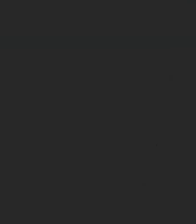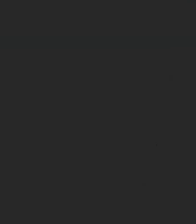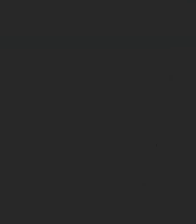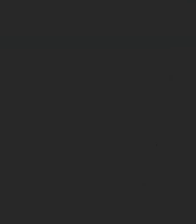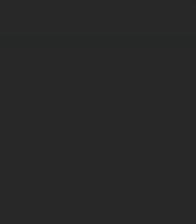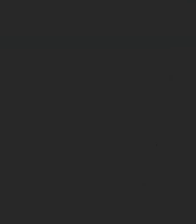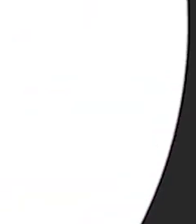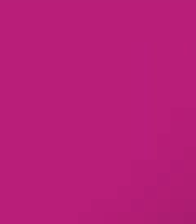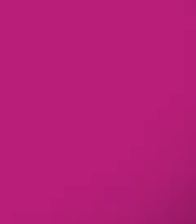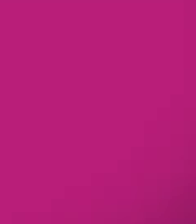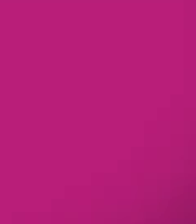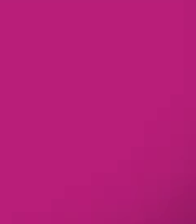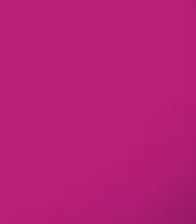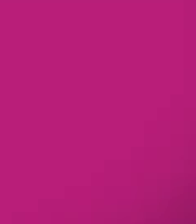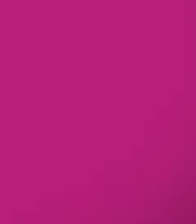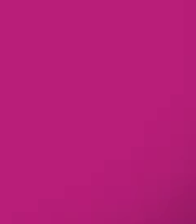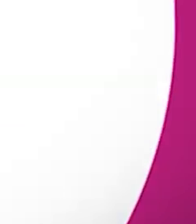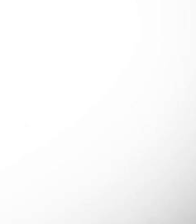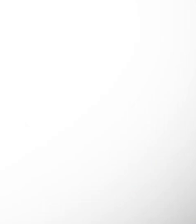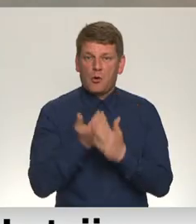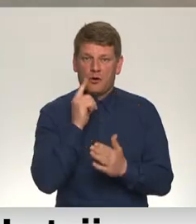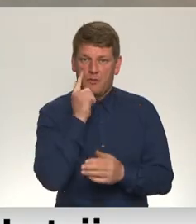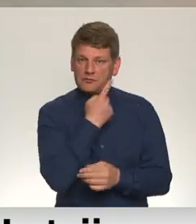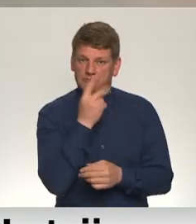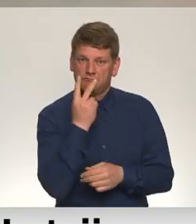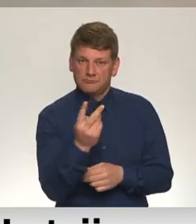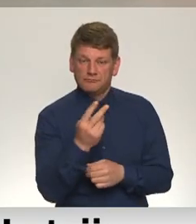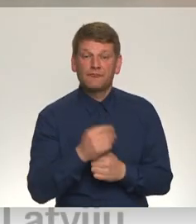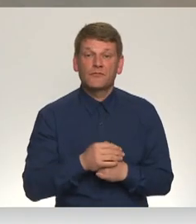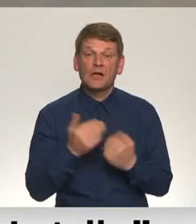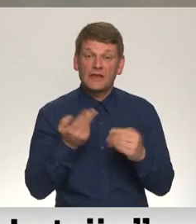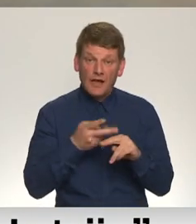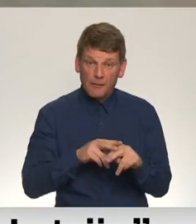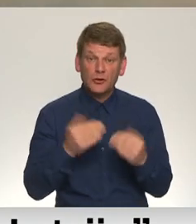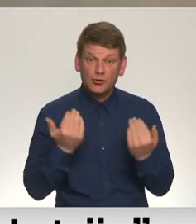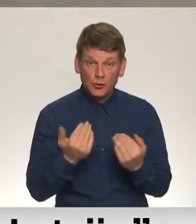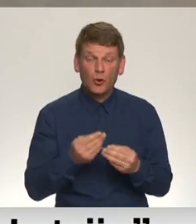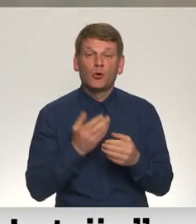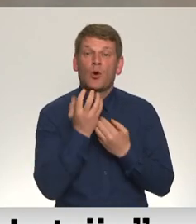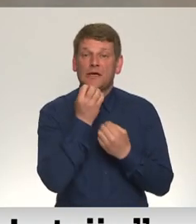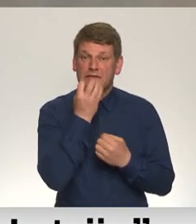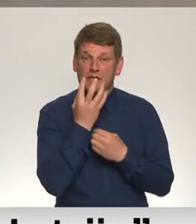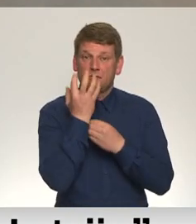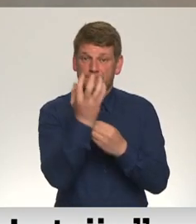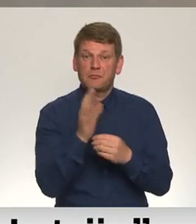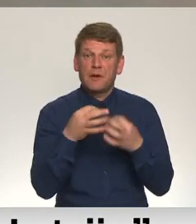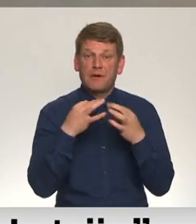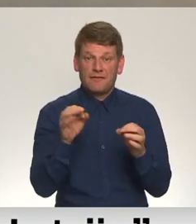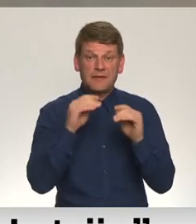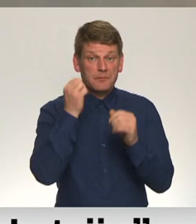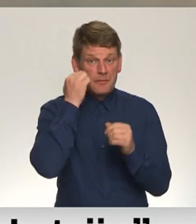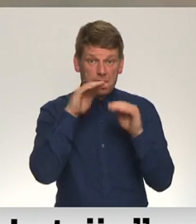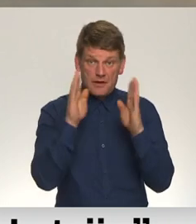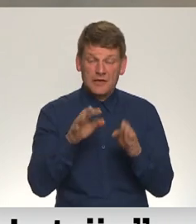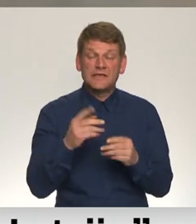Re, viss ēters ir te! Un tieši tāpēc šodien, noliekot dziedus pie brīvības pieminekļa, satiktie cilvēki